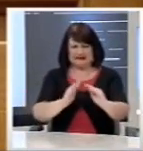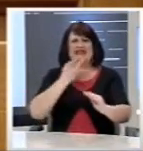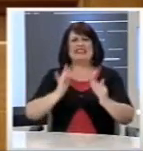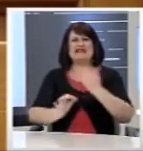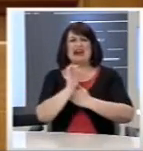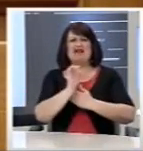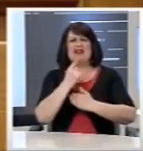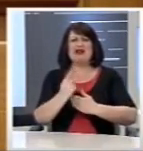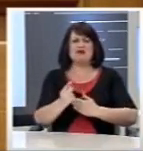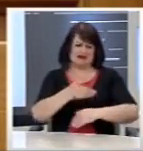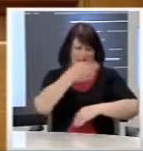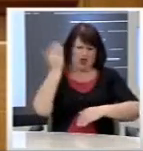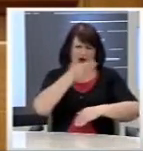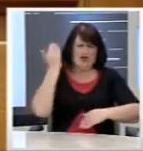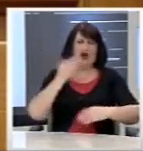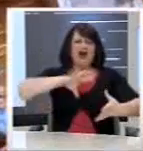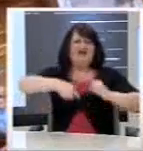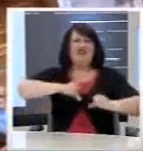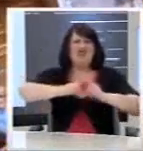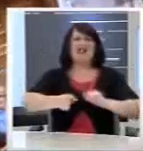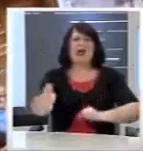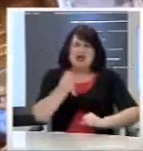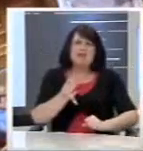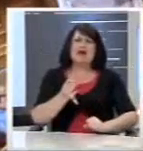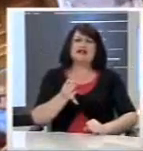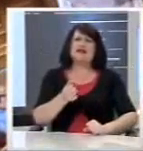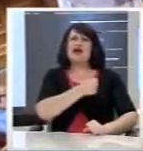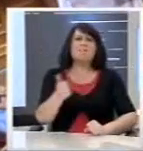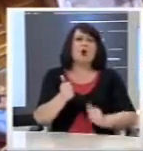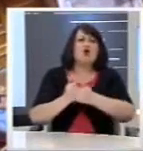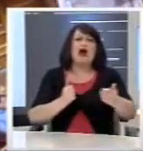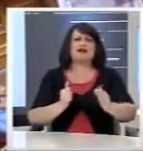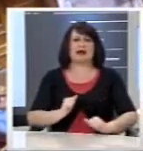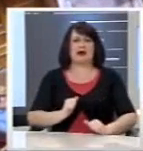δηλώσατε ότι η βία στην Ελλάδα αφορά μονάχα την αριστερά.